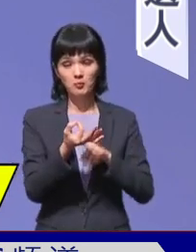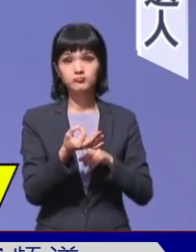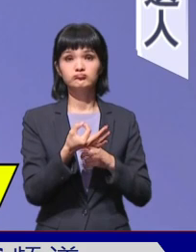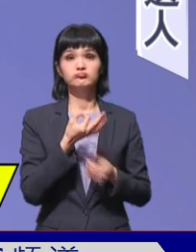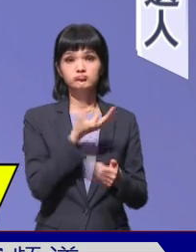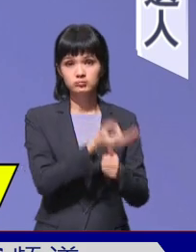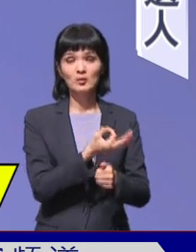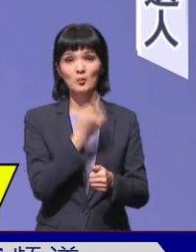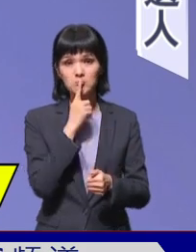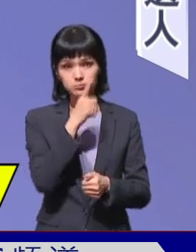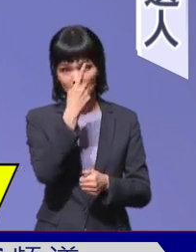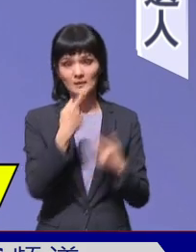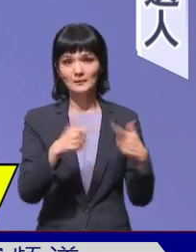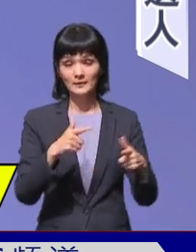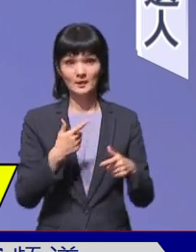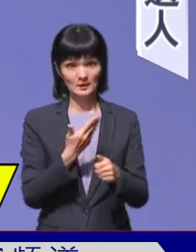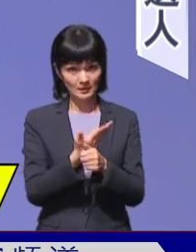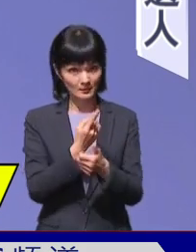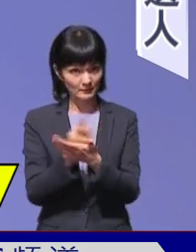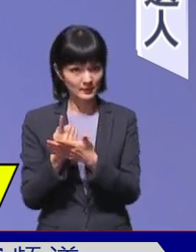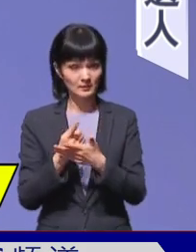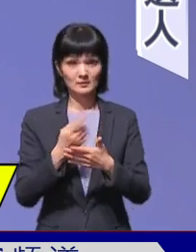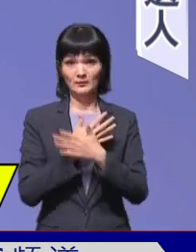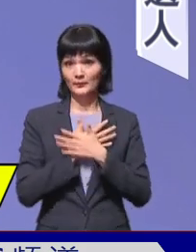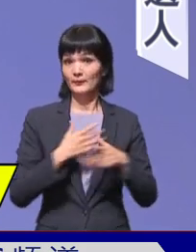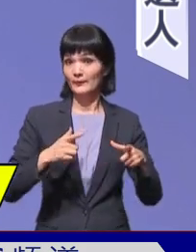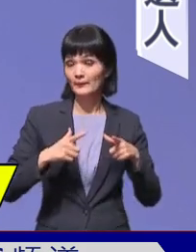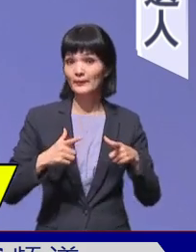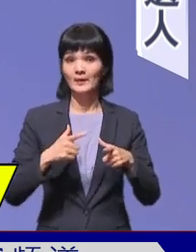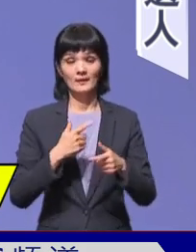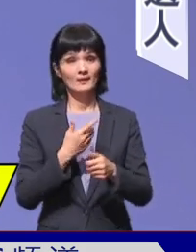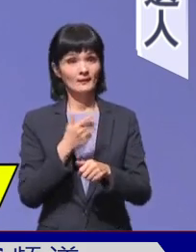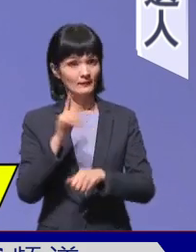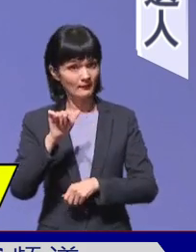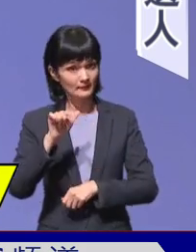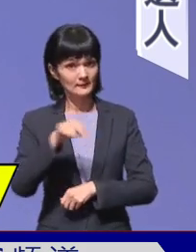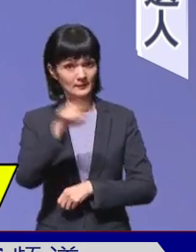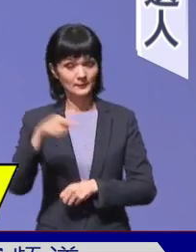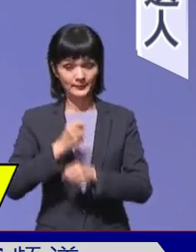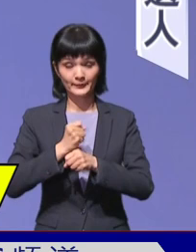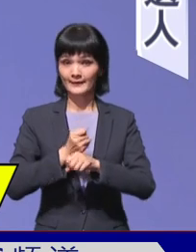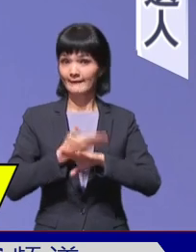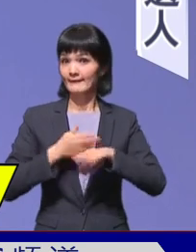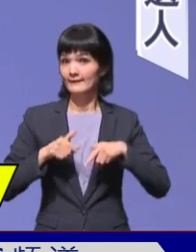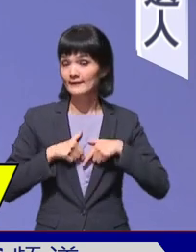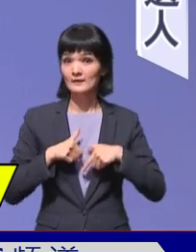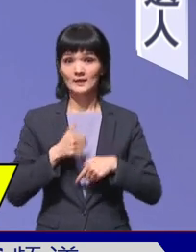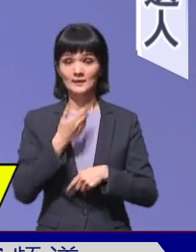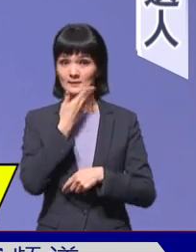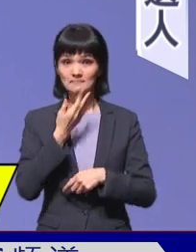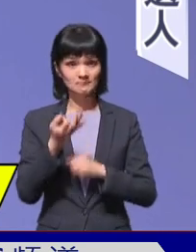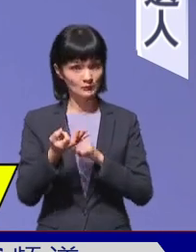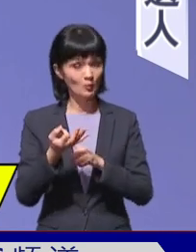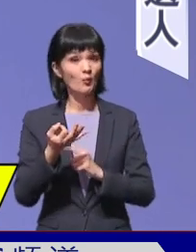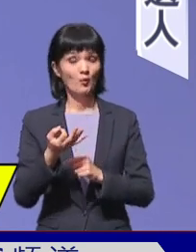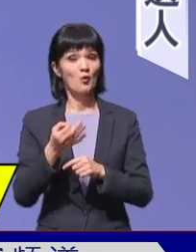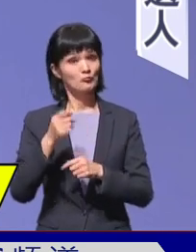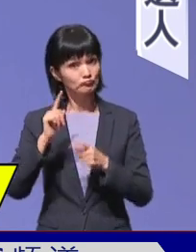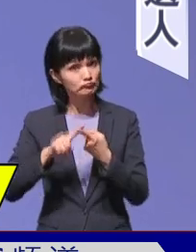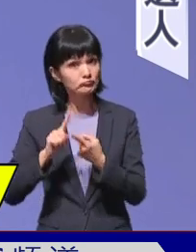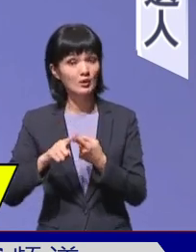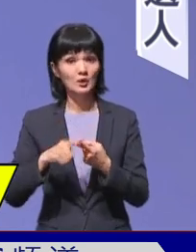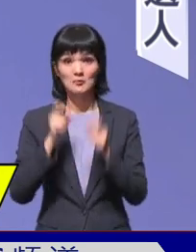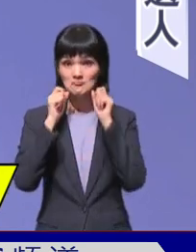婴中心、每一个幼儿园他们的老师安心的能够安心的工作，得到合理的薪水，让他的品质